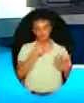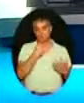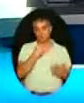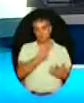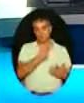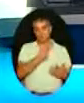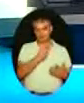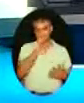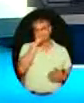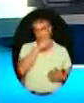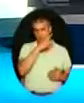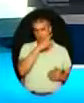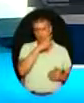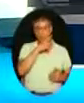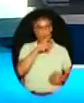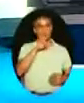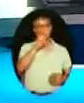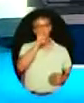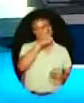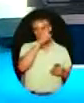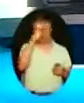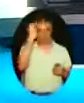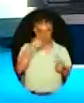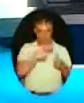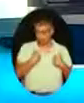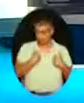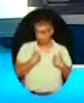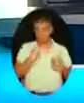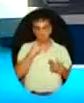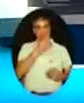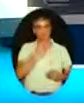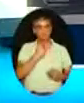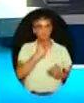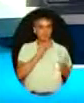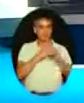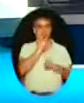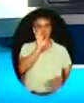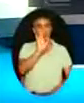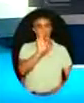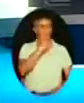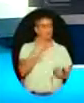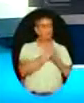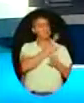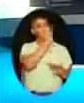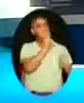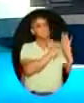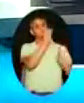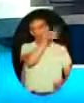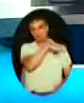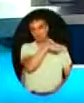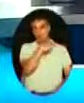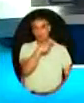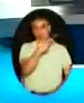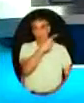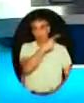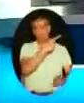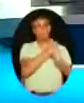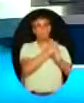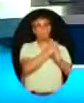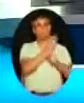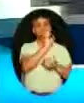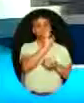קראתם לאובמה חוסיין אובמה, ואמרתם שאנטי ישראלי, ואנטי ישראלי היא המחנה שלך, ועשיתם הכל בשביל להסביר לנו שאובמה הוא בכלל שליח